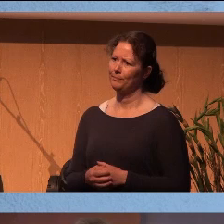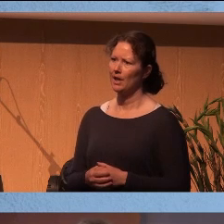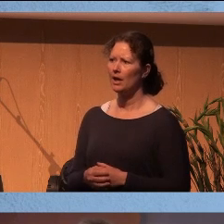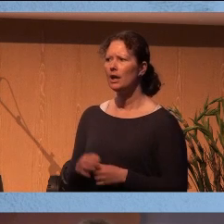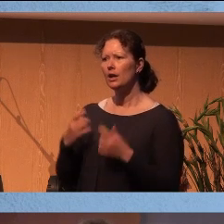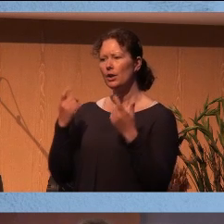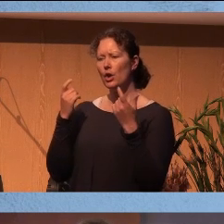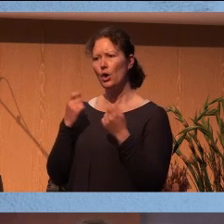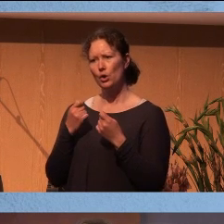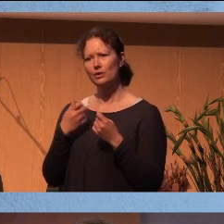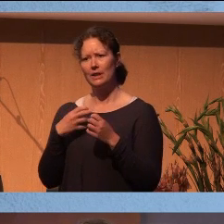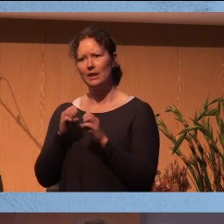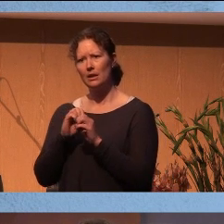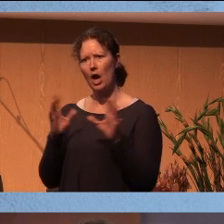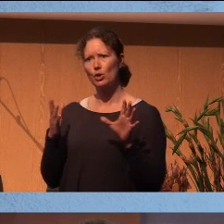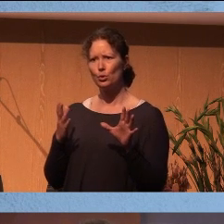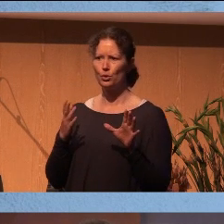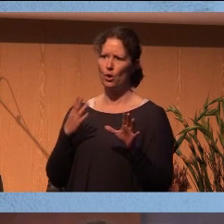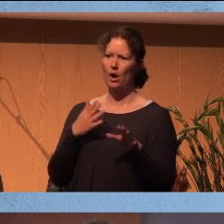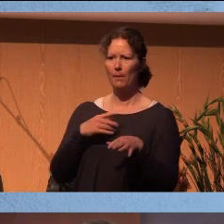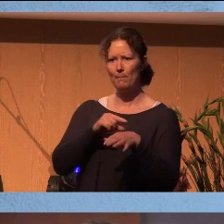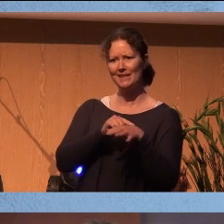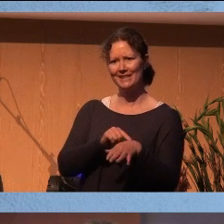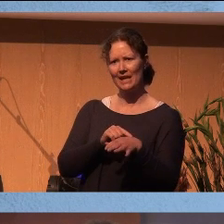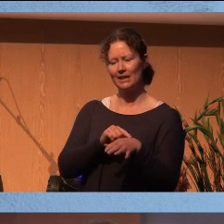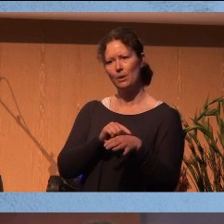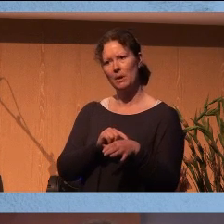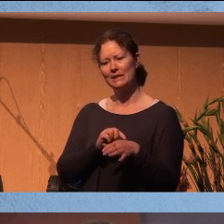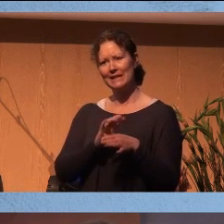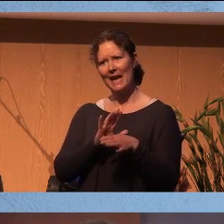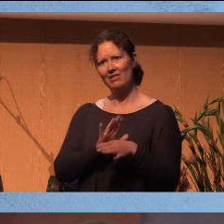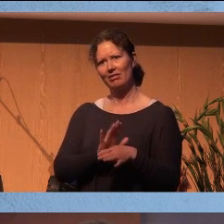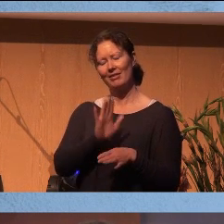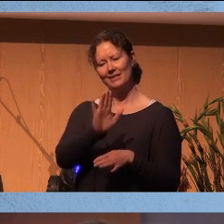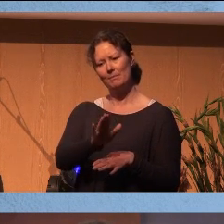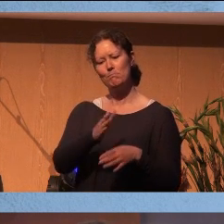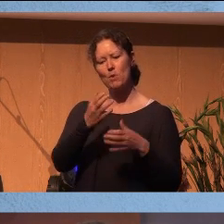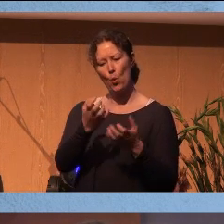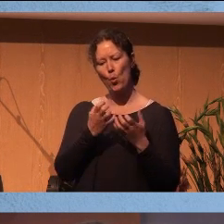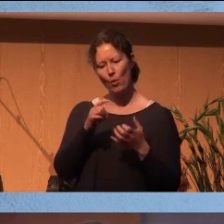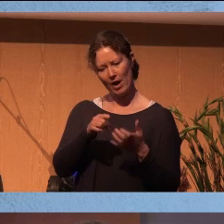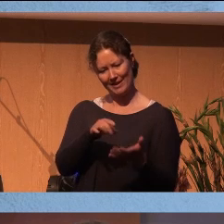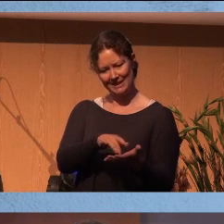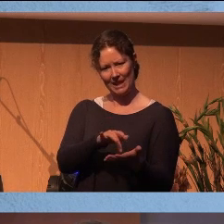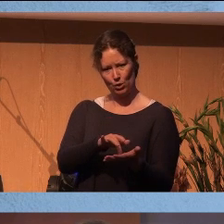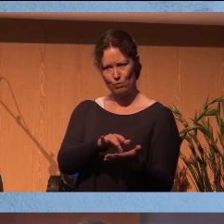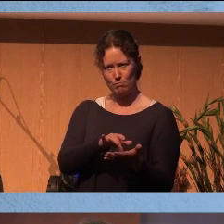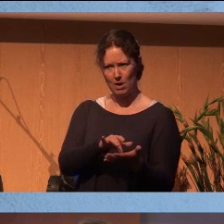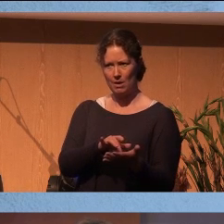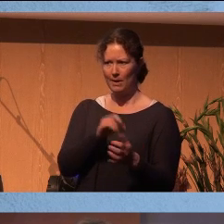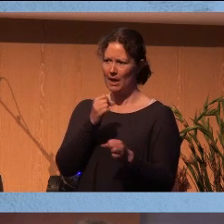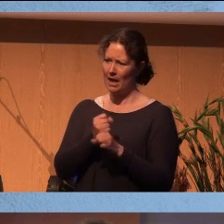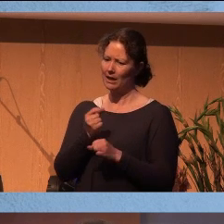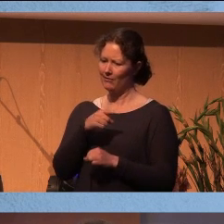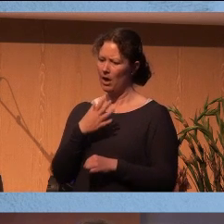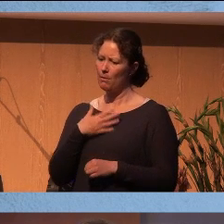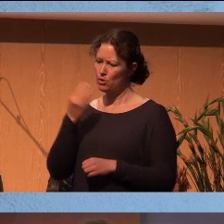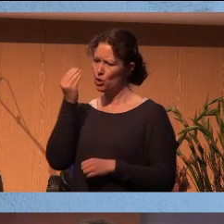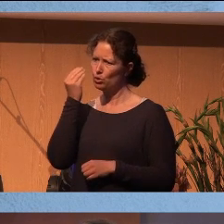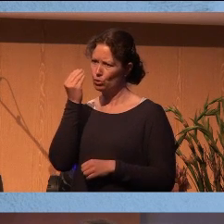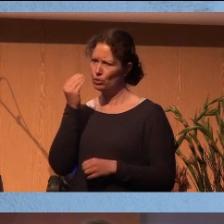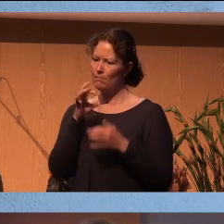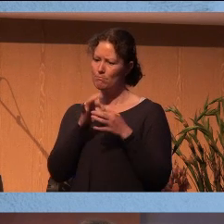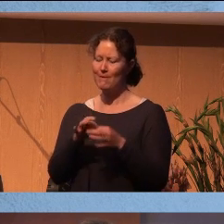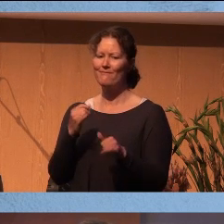høres innlysende ut å sette pasienten og pasientens behov I sentrum. Og vi har egentlig ganske mye kunnskap